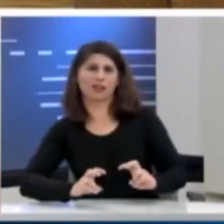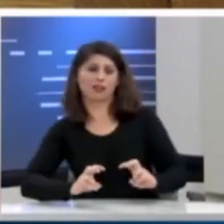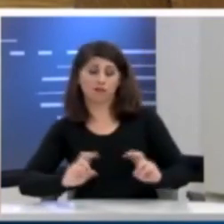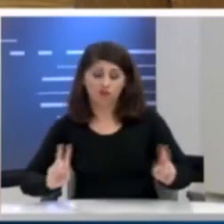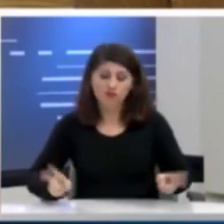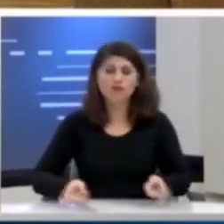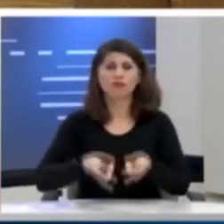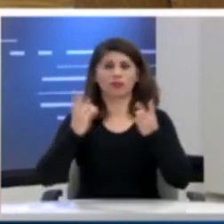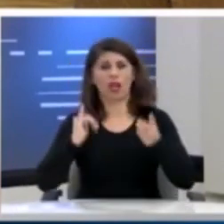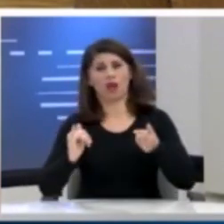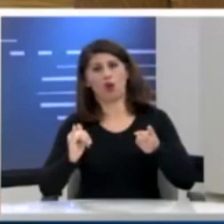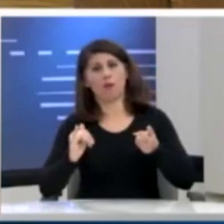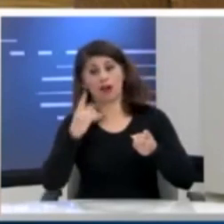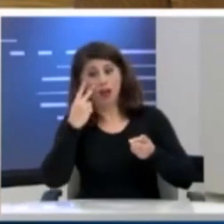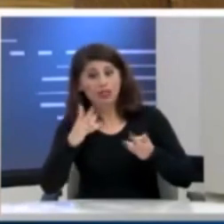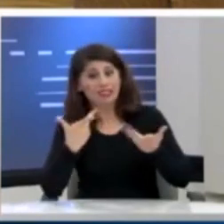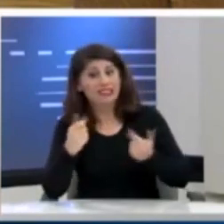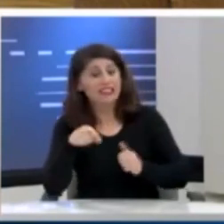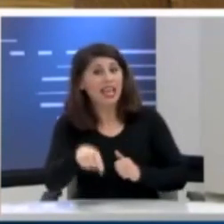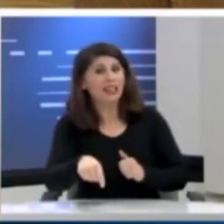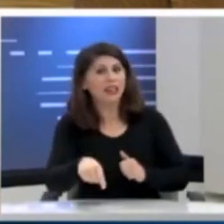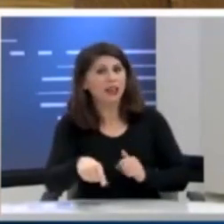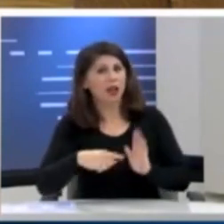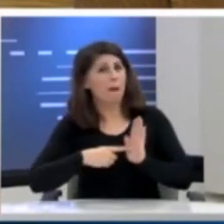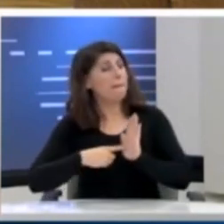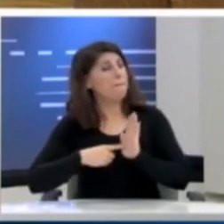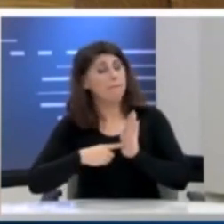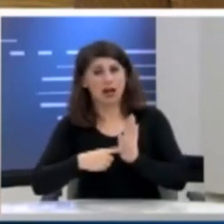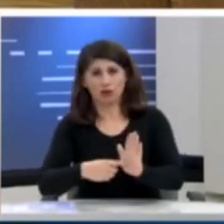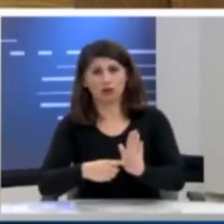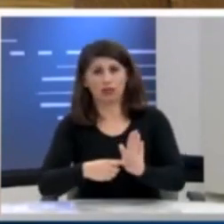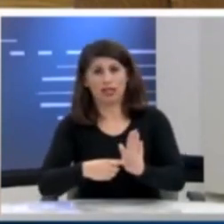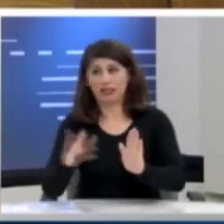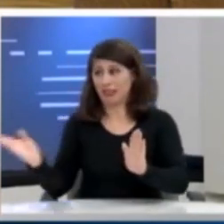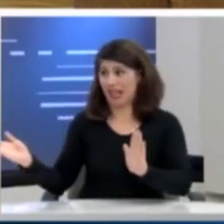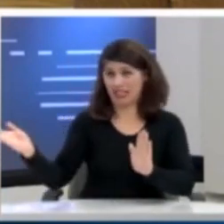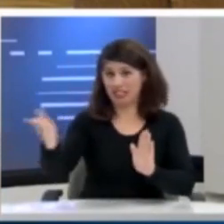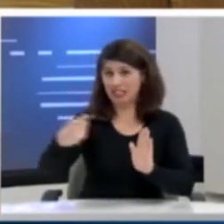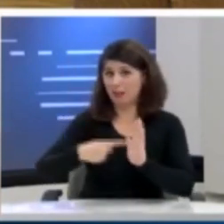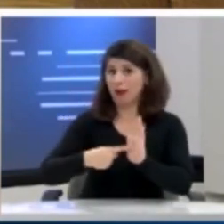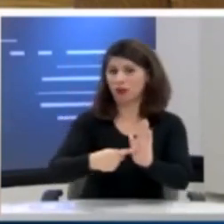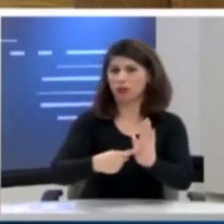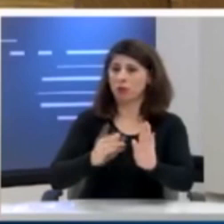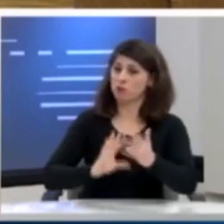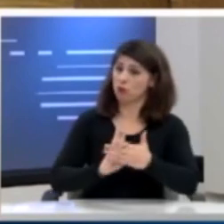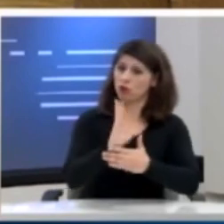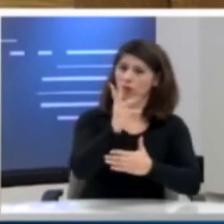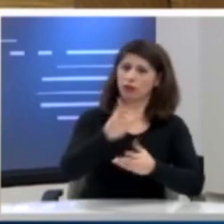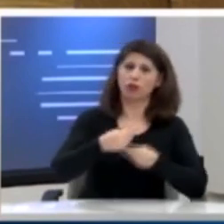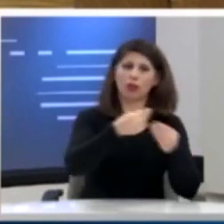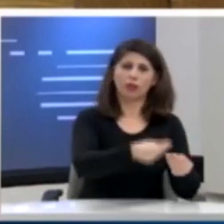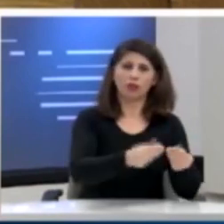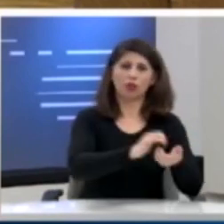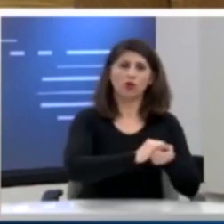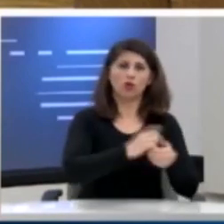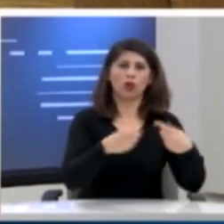και η διάγνωση ακόμα για ένα παιδί. Και παρουσιάζεται ως πρόοδο την ανάθεση στο Σύλλογο